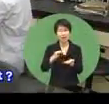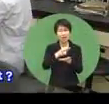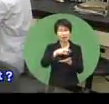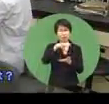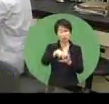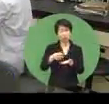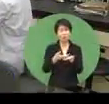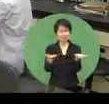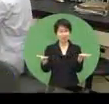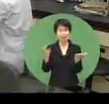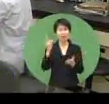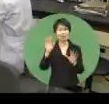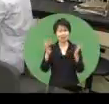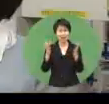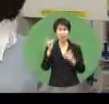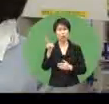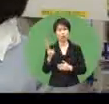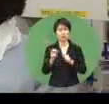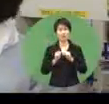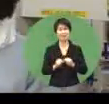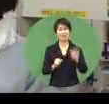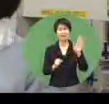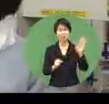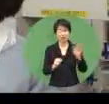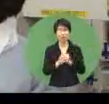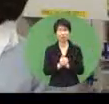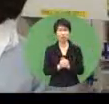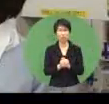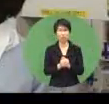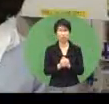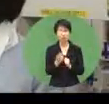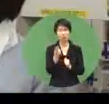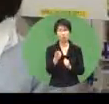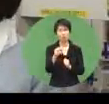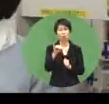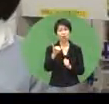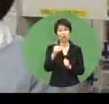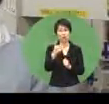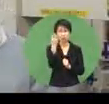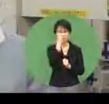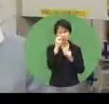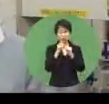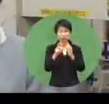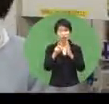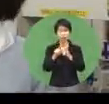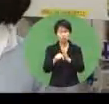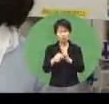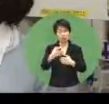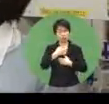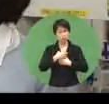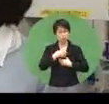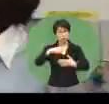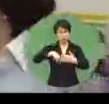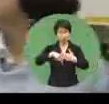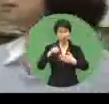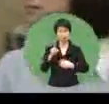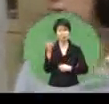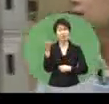にしています。 屠畜検査を行われるときにはどんなことに気をつけています